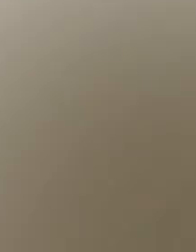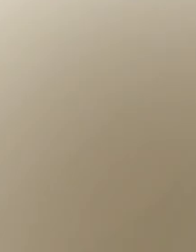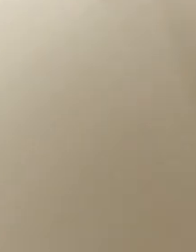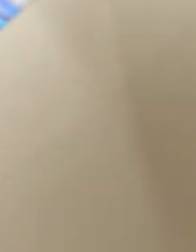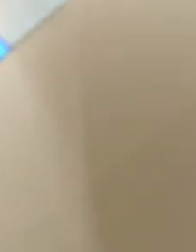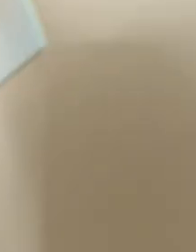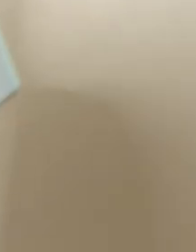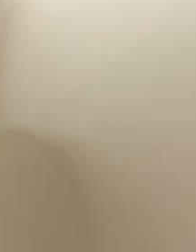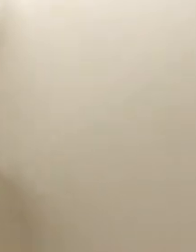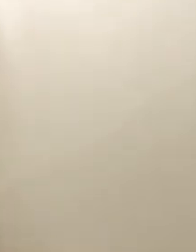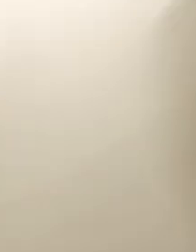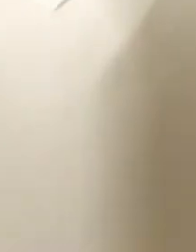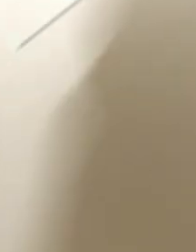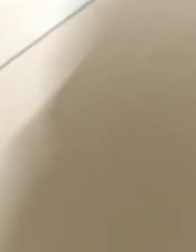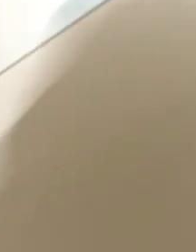Dziękujemy.